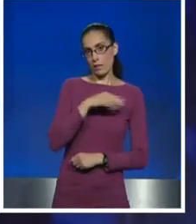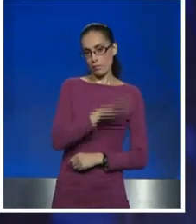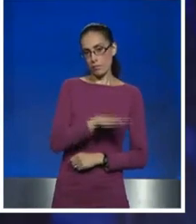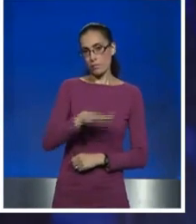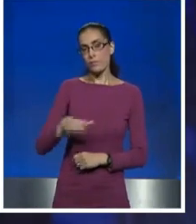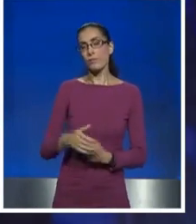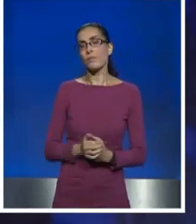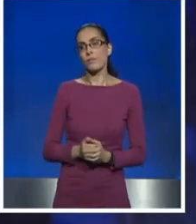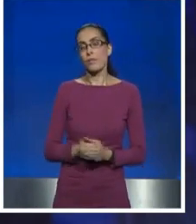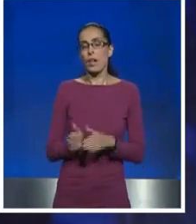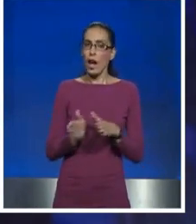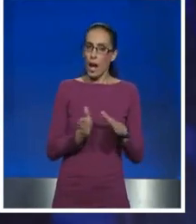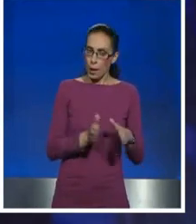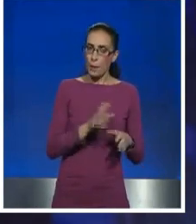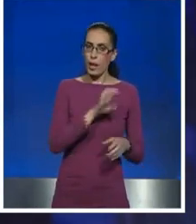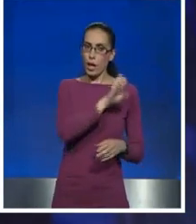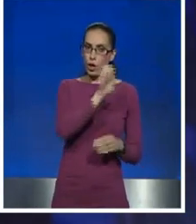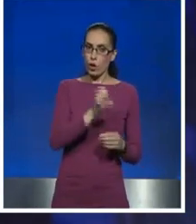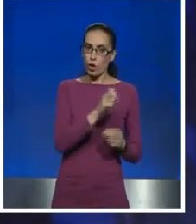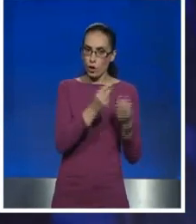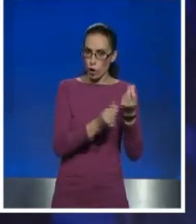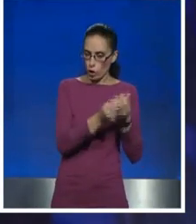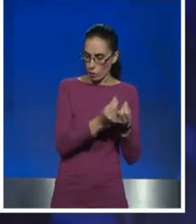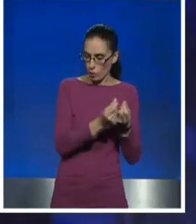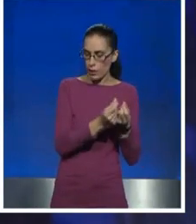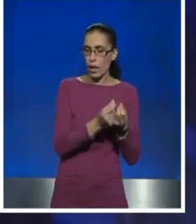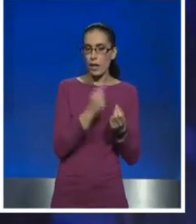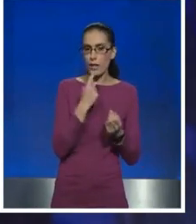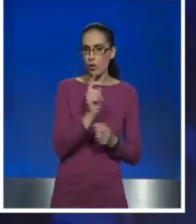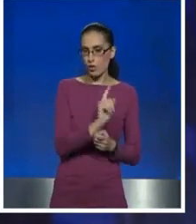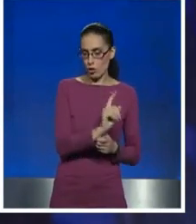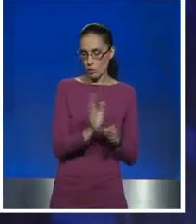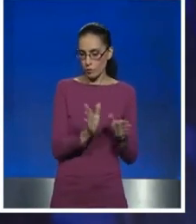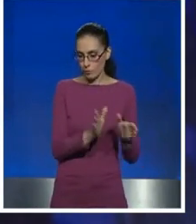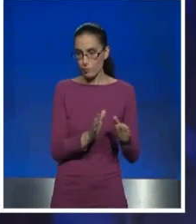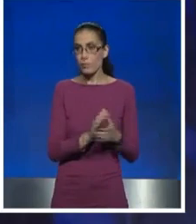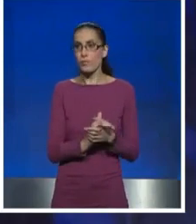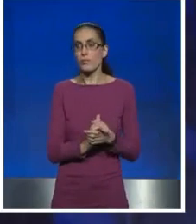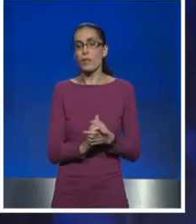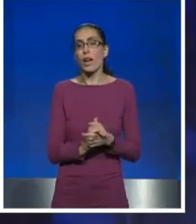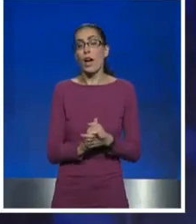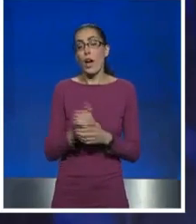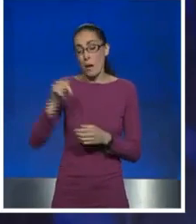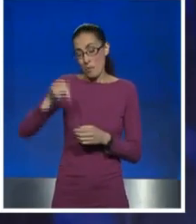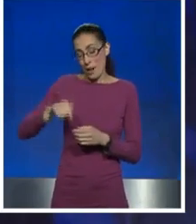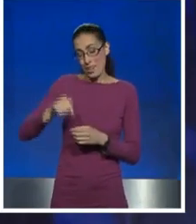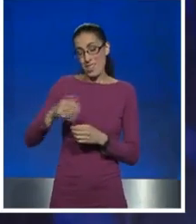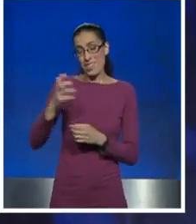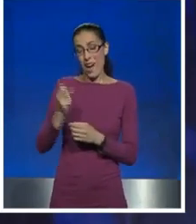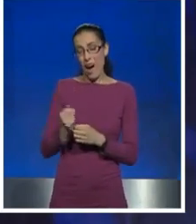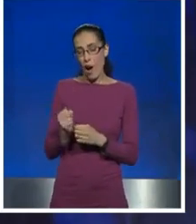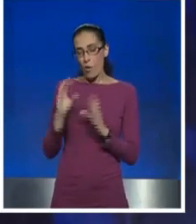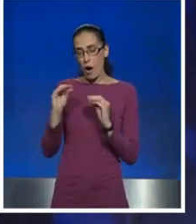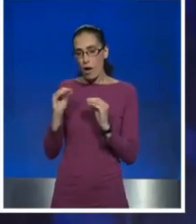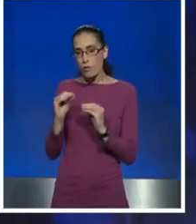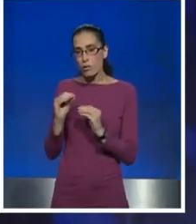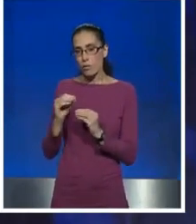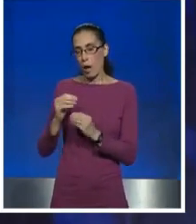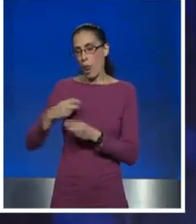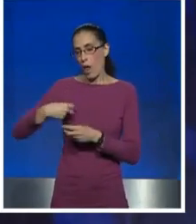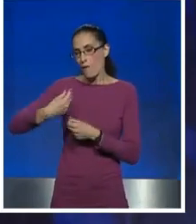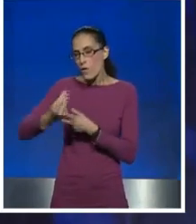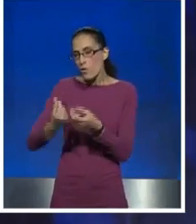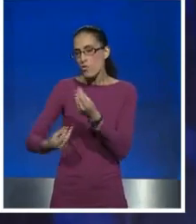għall-ekonomija sostenibbli, irrid ngħid il-porkerija ta' kapitaliżmu sfrenat li għaddej